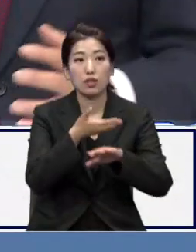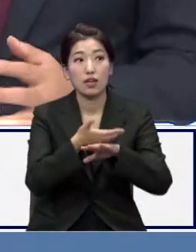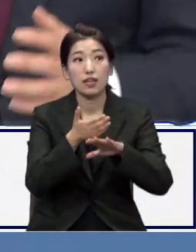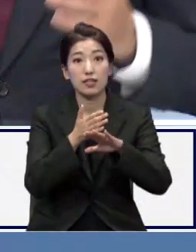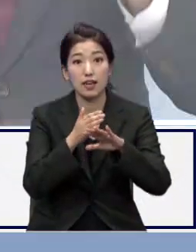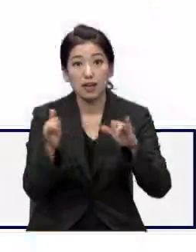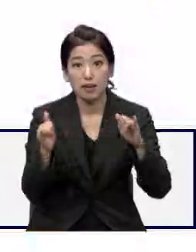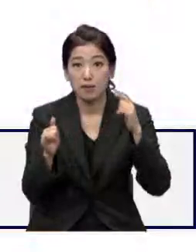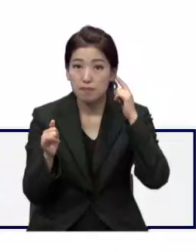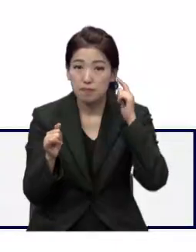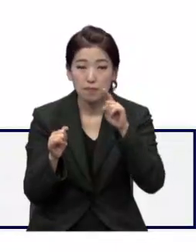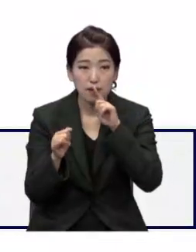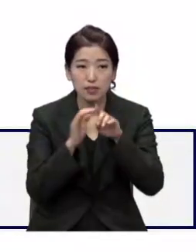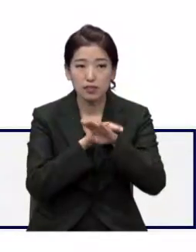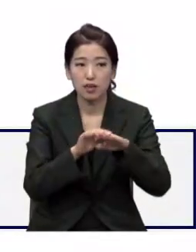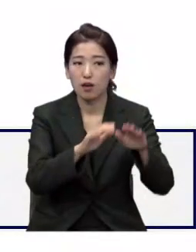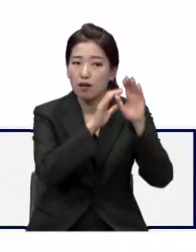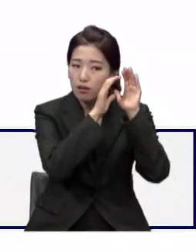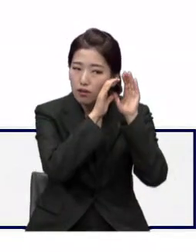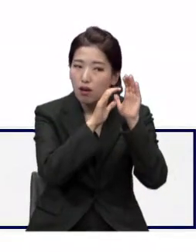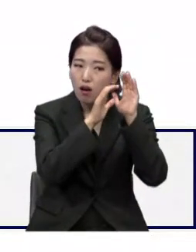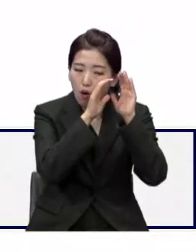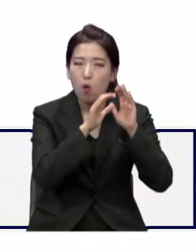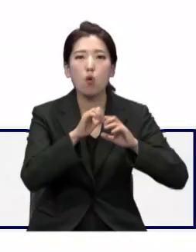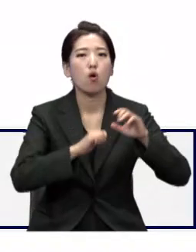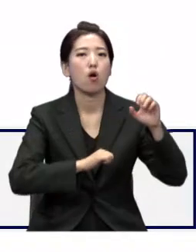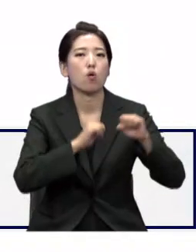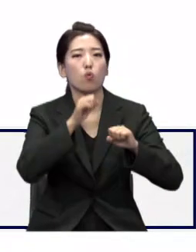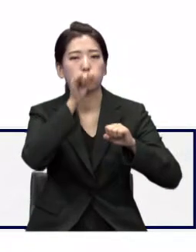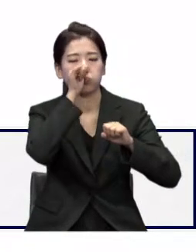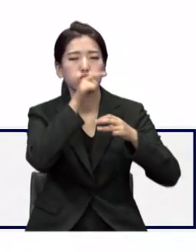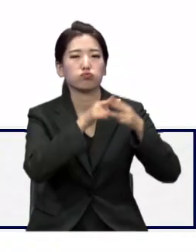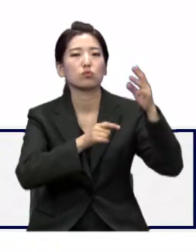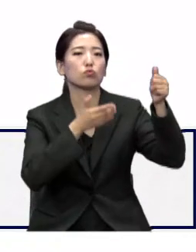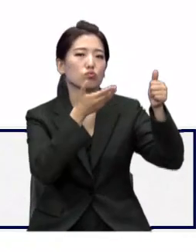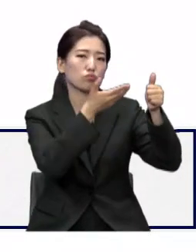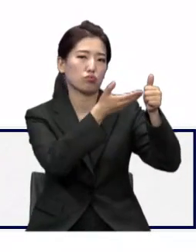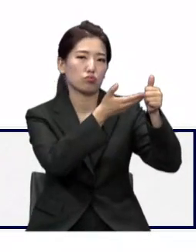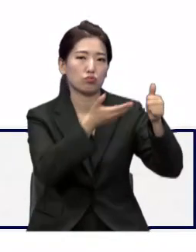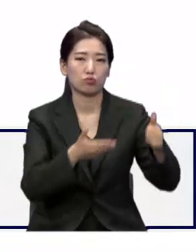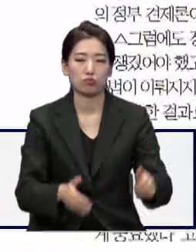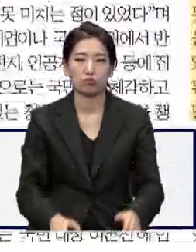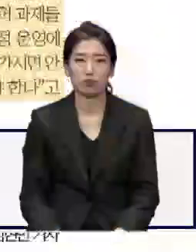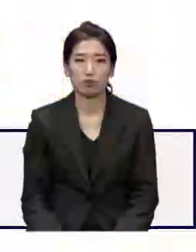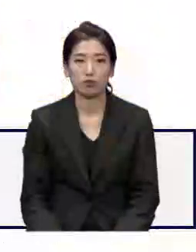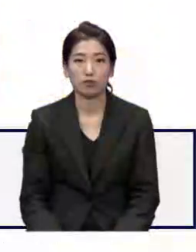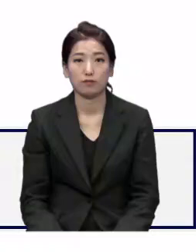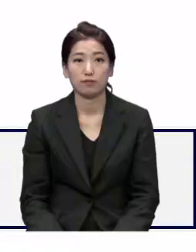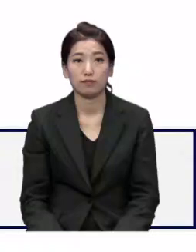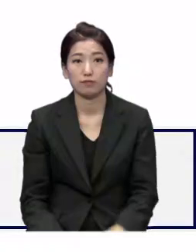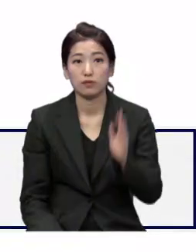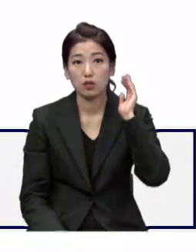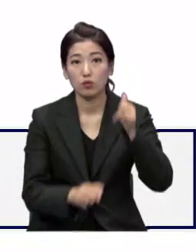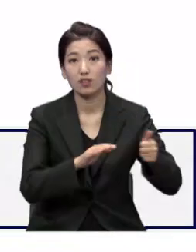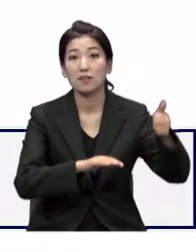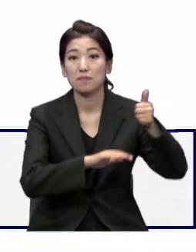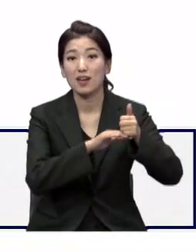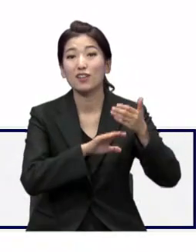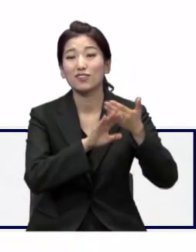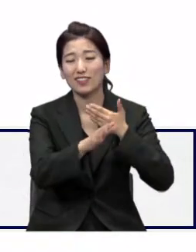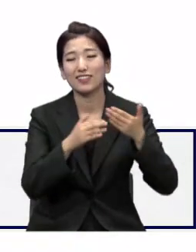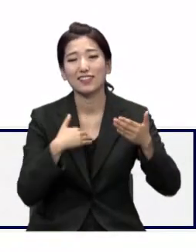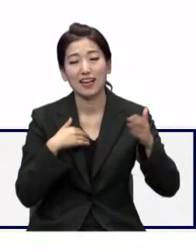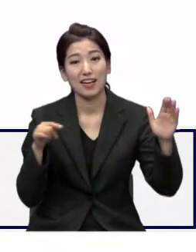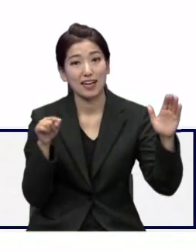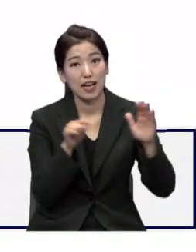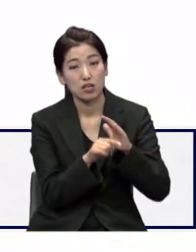이야기를 이제 경청하려 그런 어 자세가 돼 있는 분이고 대통령이 되고 난 다음에도 제가 대통령 시 방문해서 이야기를